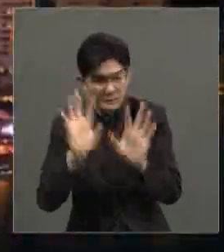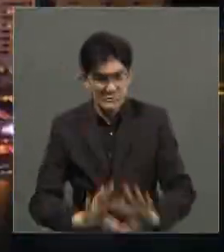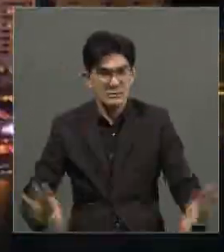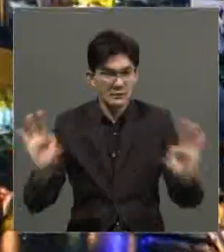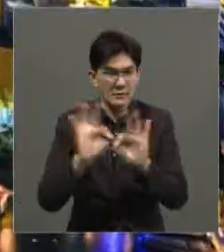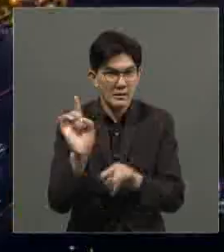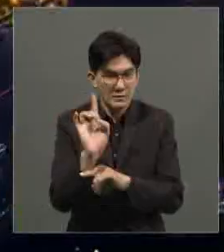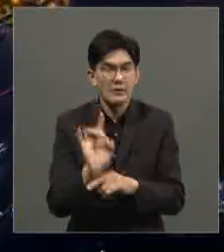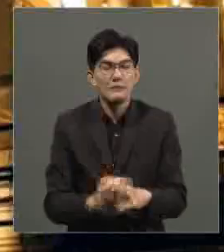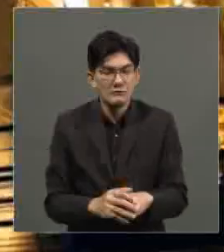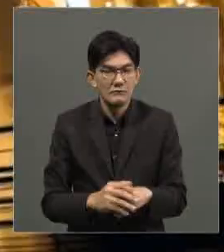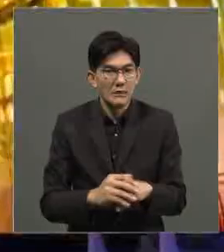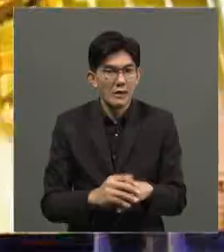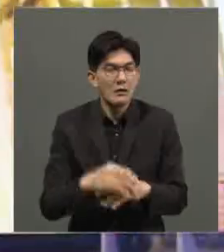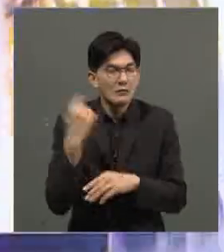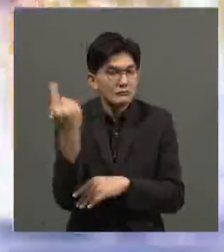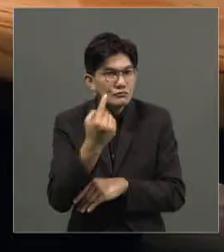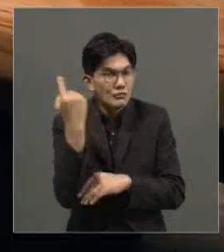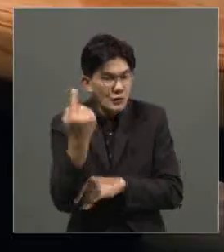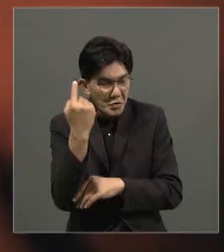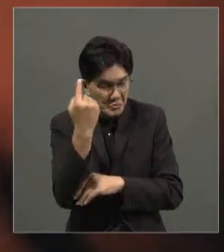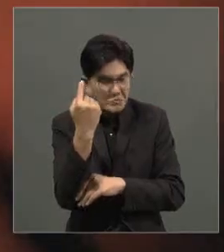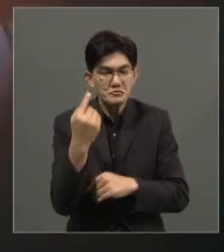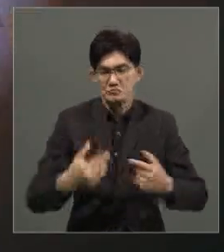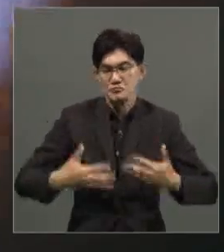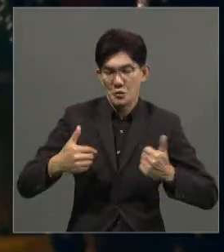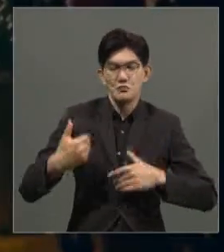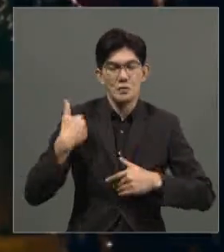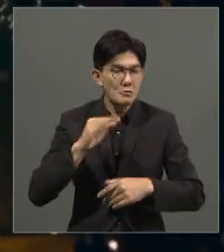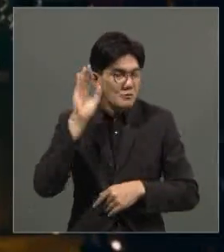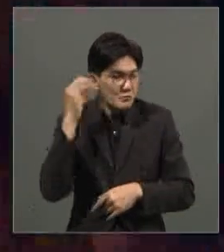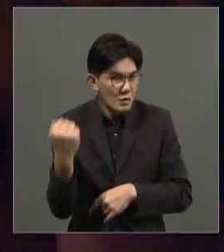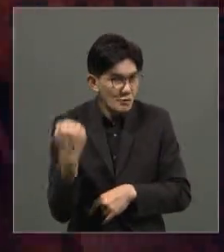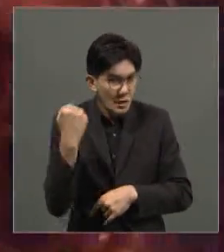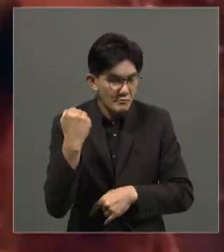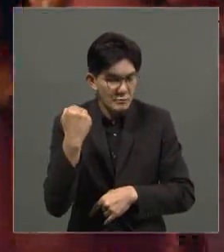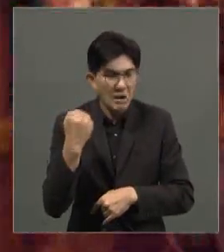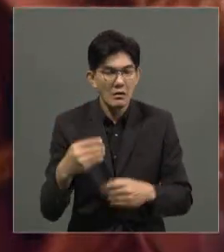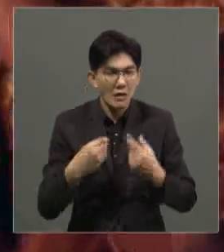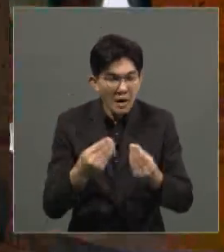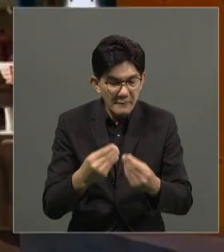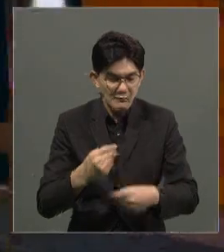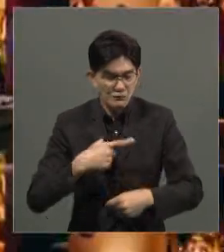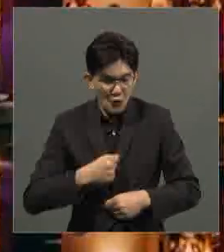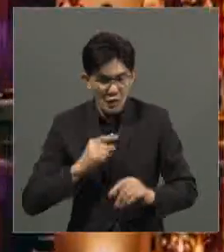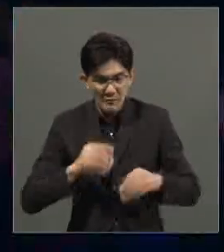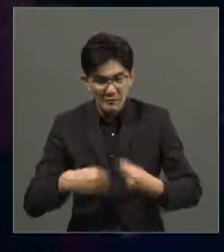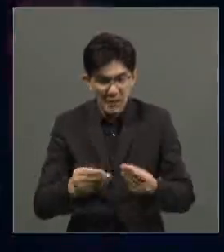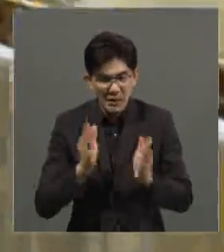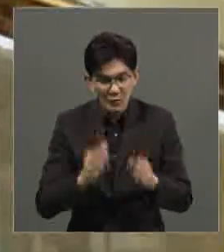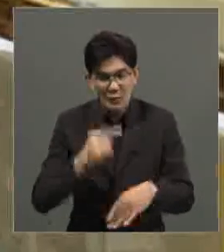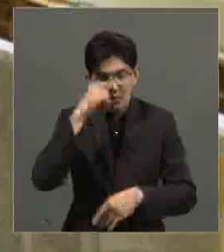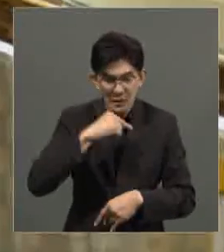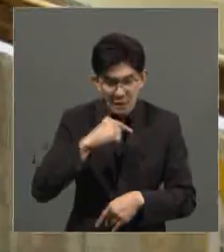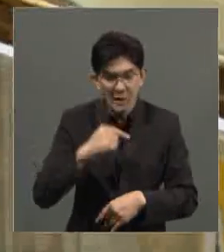ญในการสร้างบรรยากาศของการเดินทางท่องเที่ยวสร้างความเชื่อมั่นความสุขและความประทับใจให้กับชาวไท